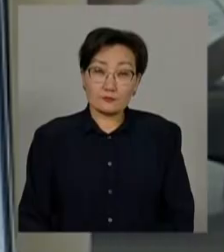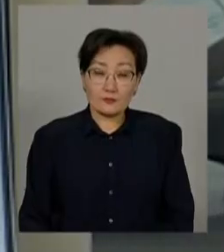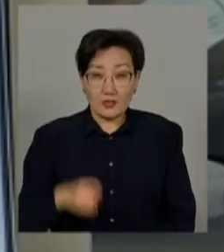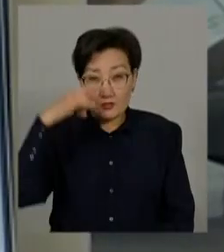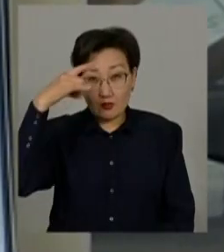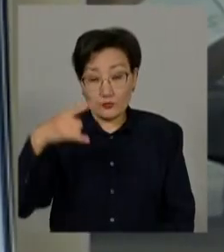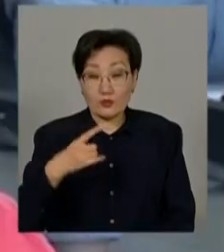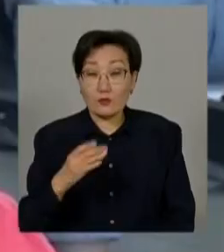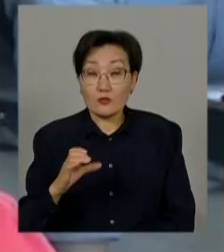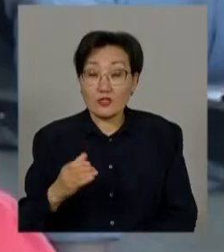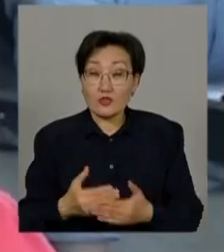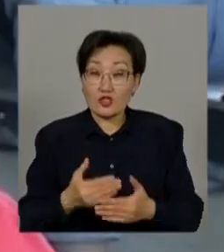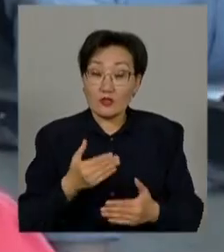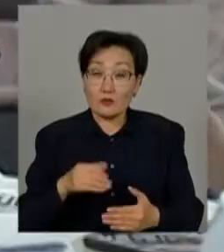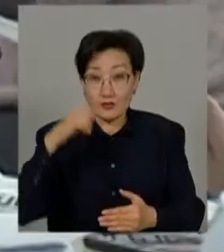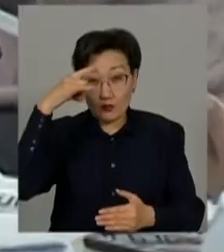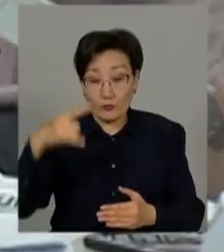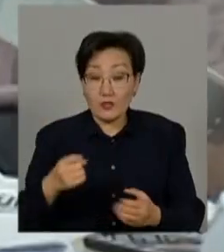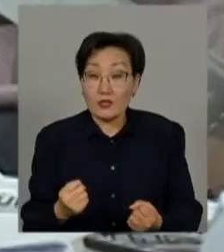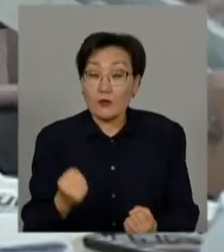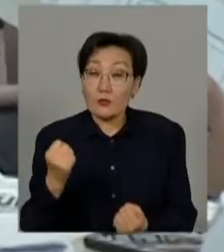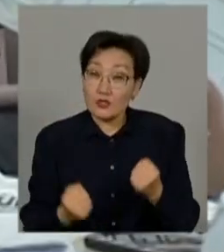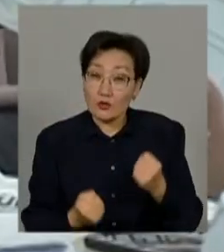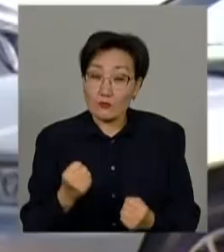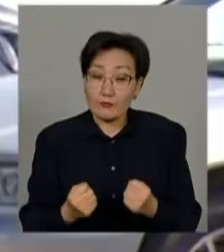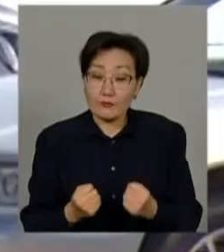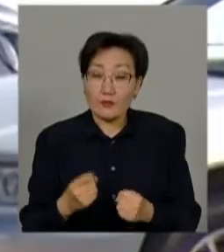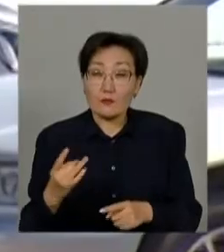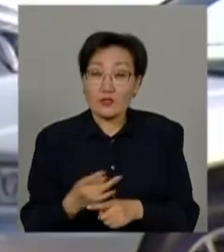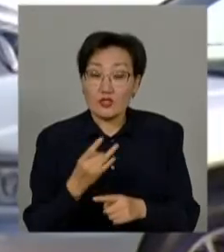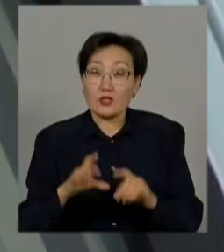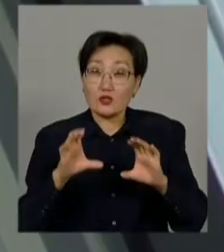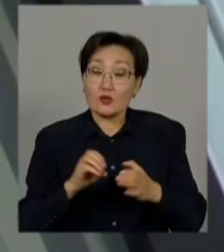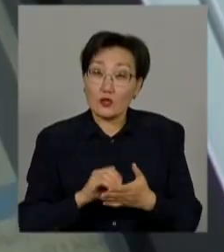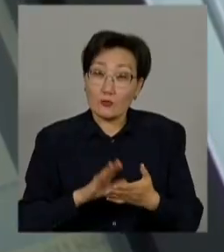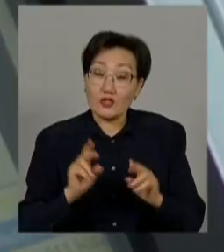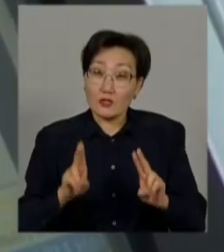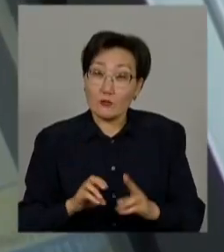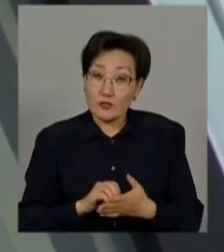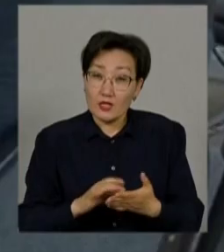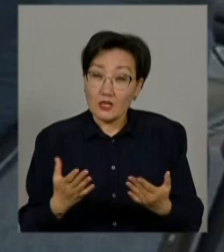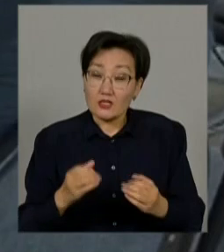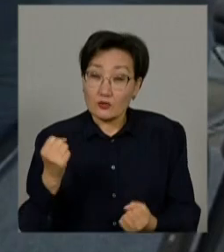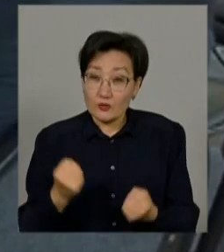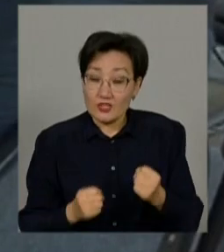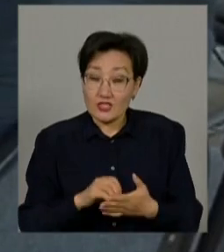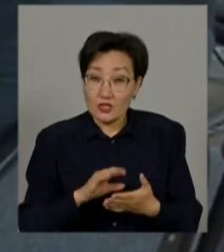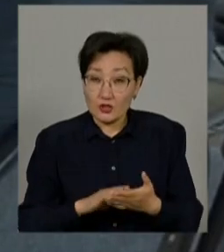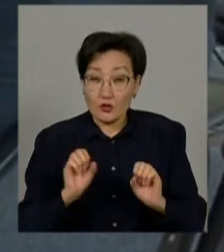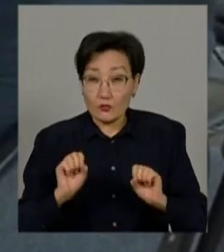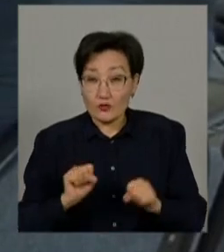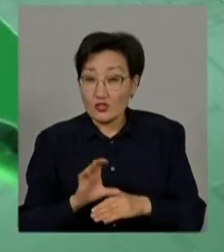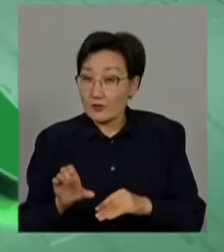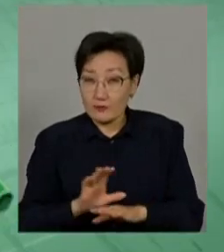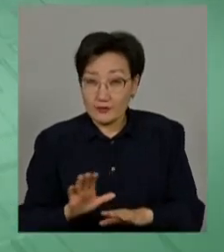Елімізде 1 қыркүйекке дейін елге әкелінген көліктерді бір жолғы заңдастыру тәртібі белгілі болды. Қандай темір тұлпар тіркеуге